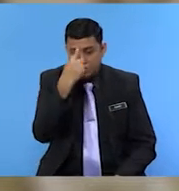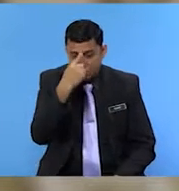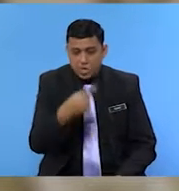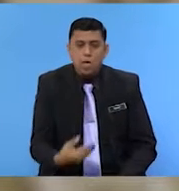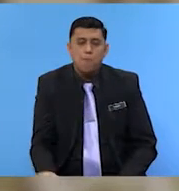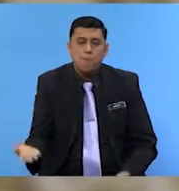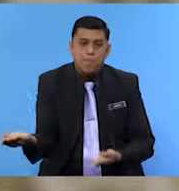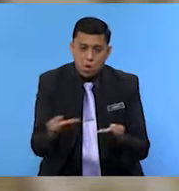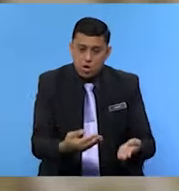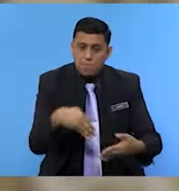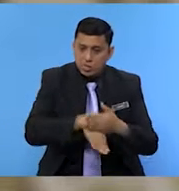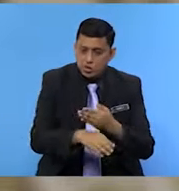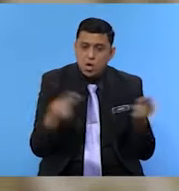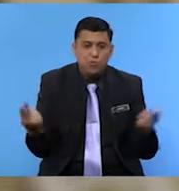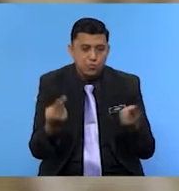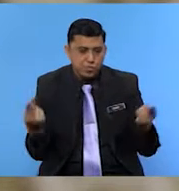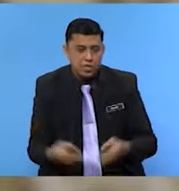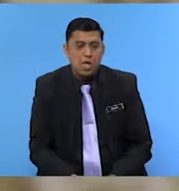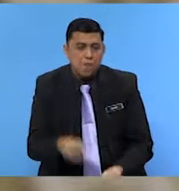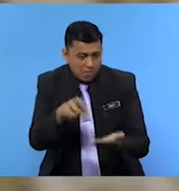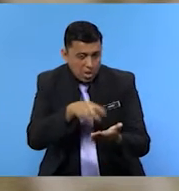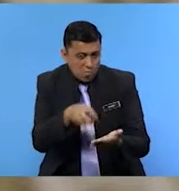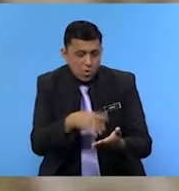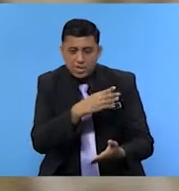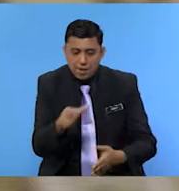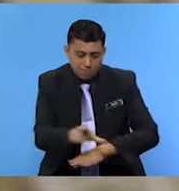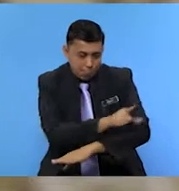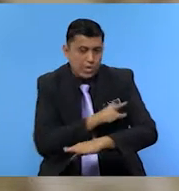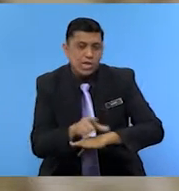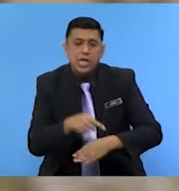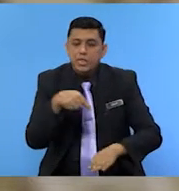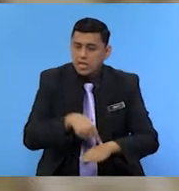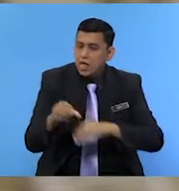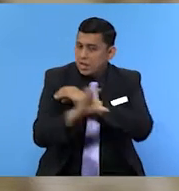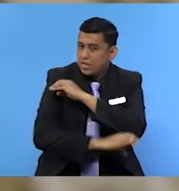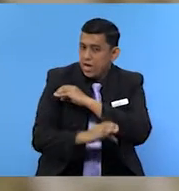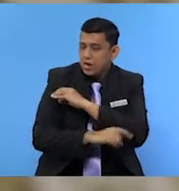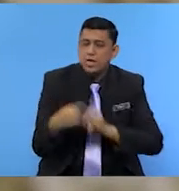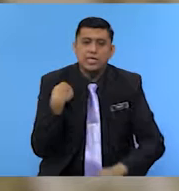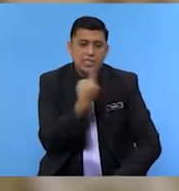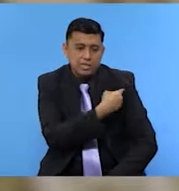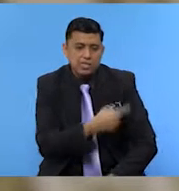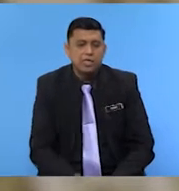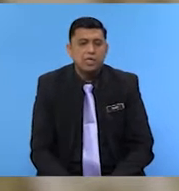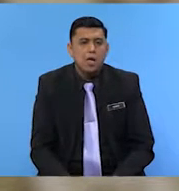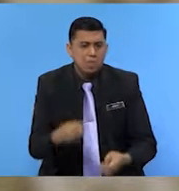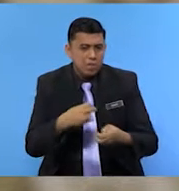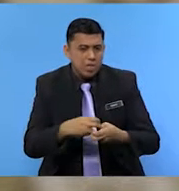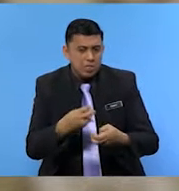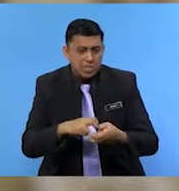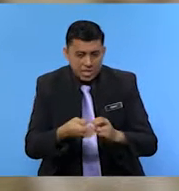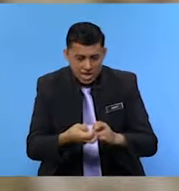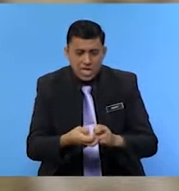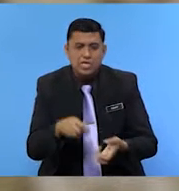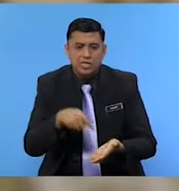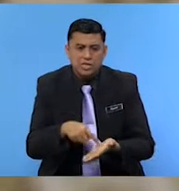telah dibawa masuk untuk mengusahakan sektor penumbungan dan sektor perladangan di negara kita. Masalah ini jelas kelihatan kerana